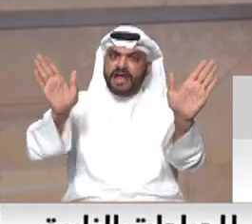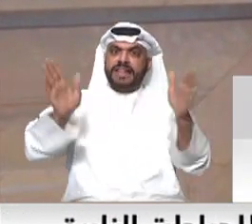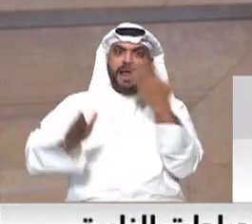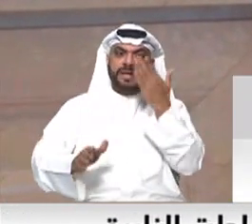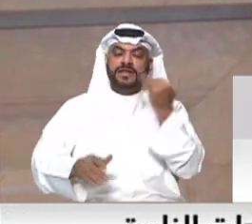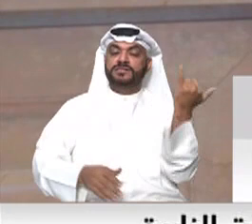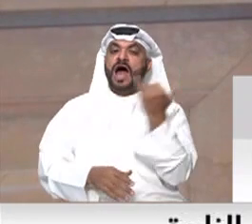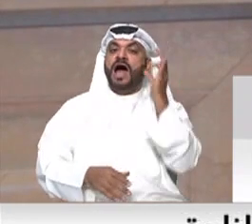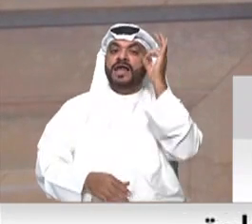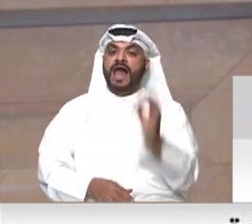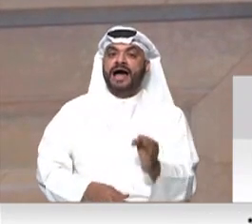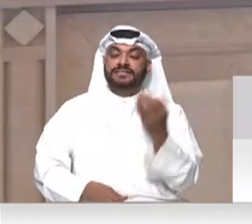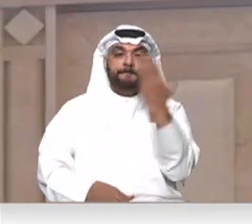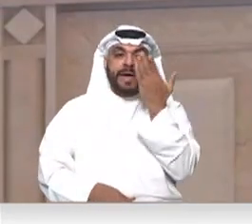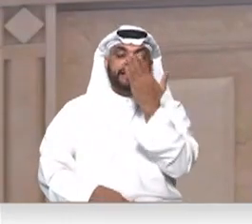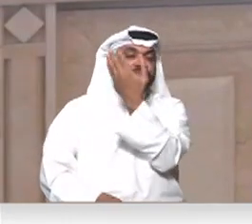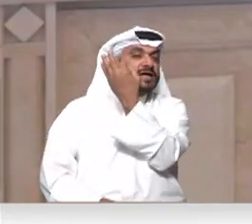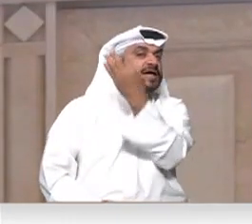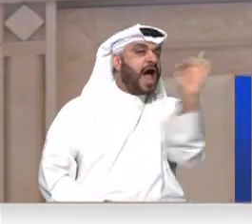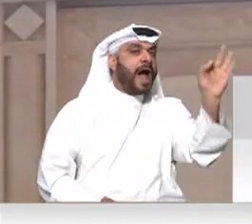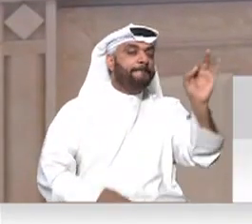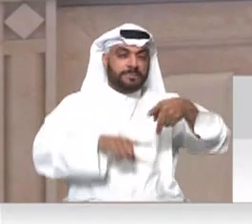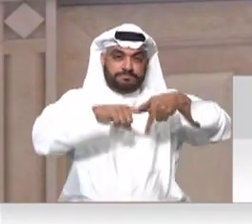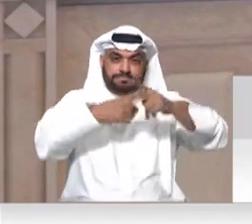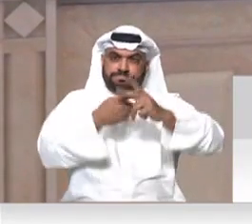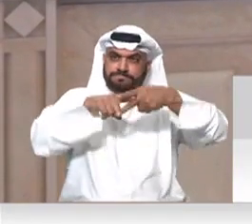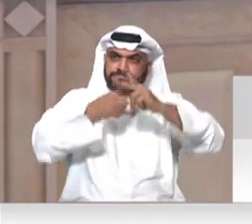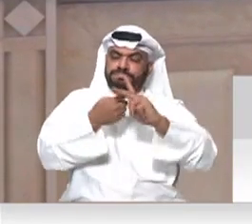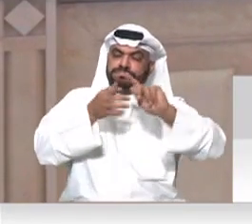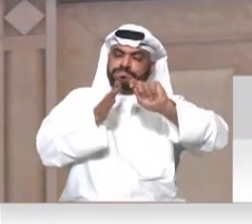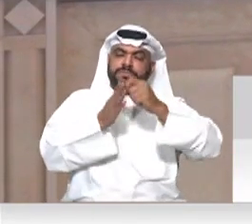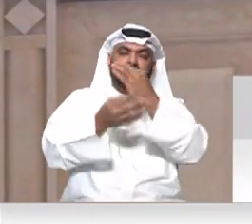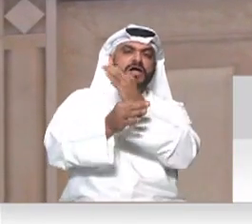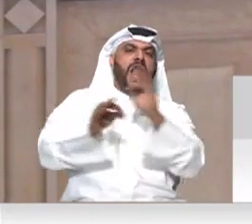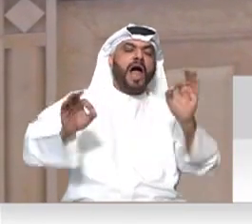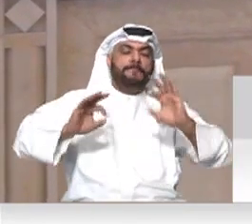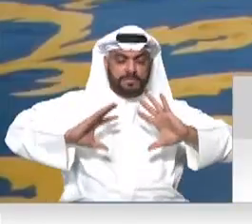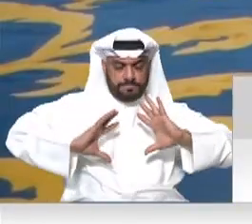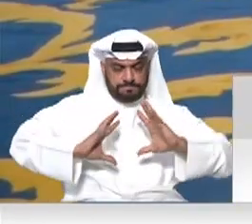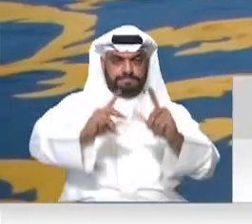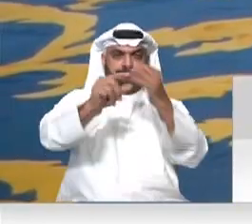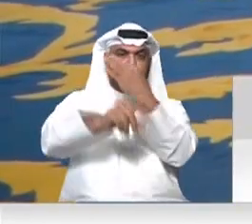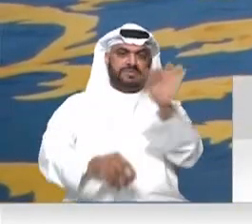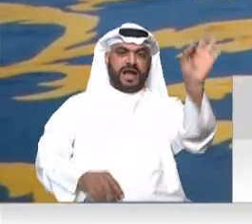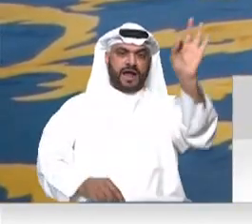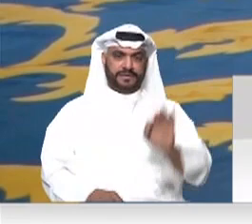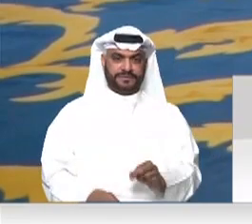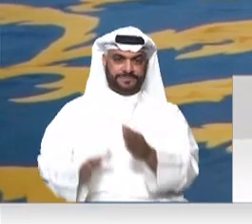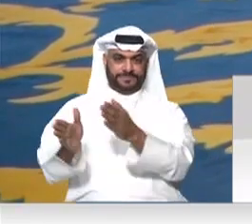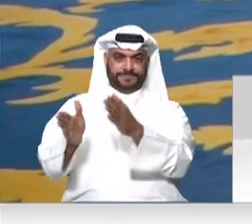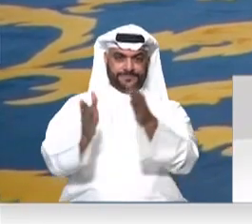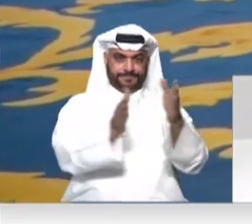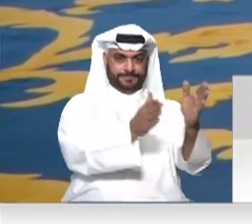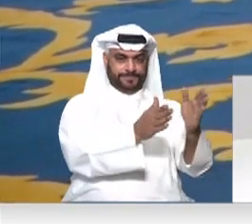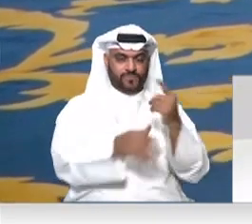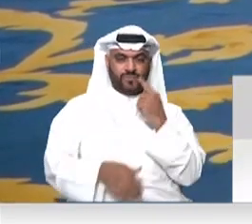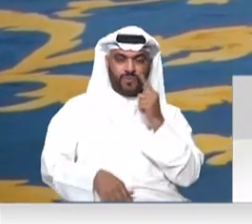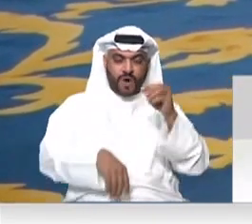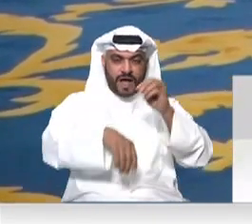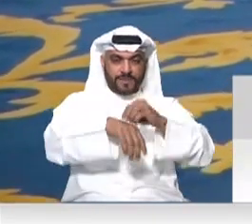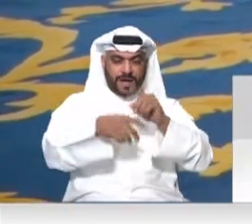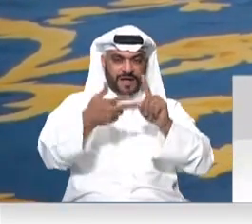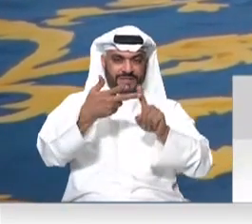احتياجات المباني التعليمية وصيانتها. وبمناسبة فض دور انعقاد العادي الأول للفصل التشريعي 17 لمجلس